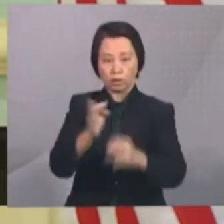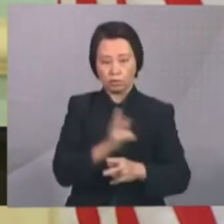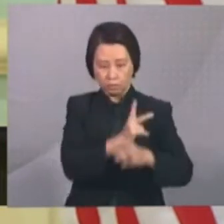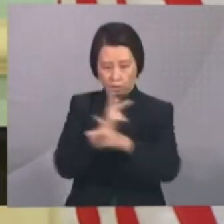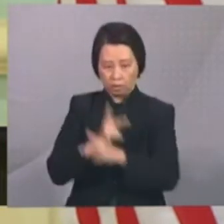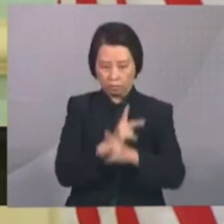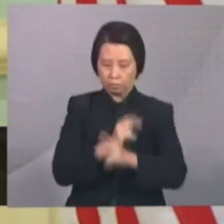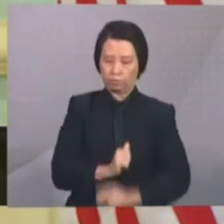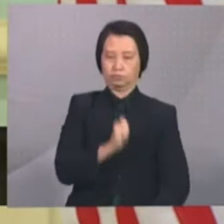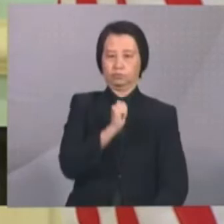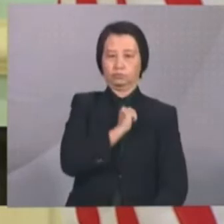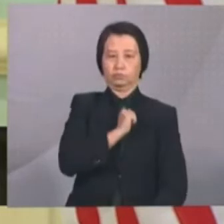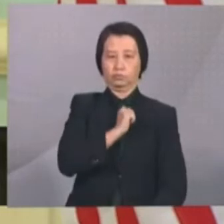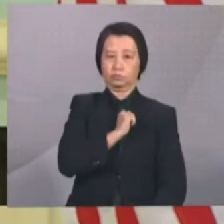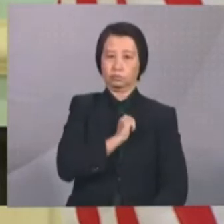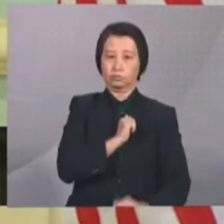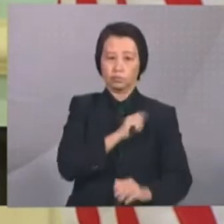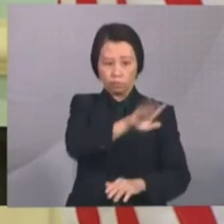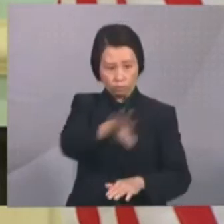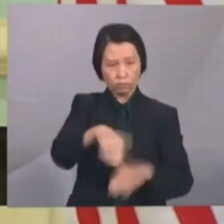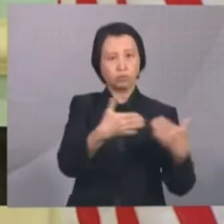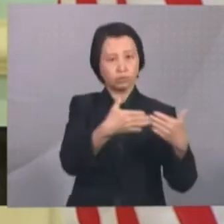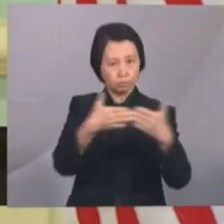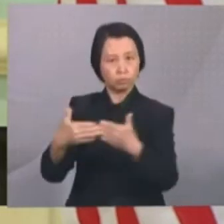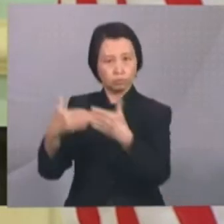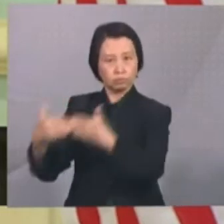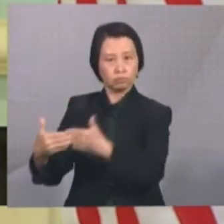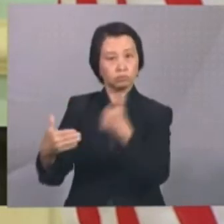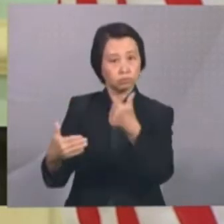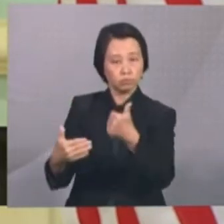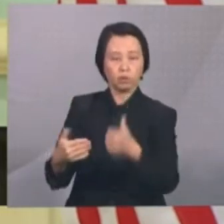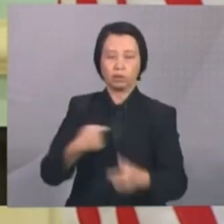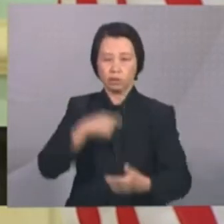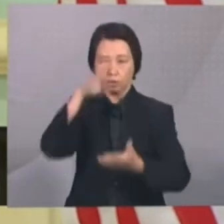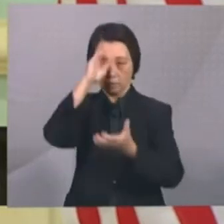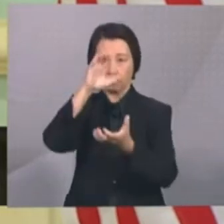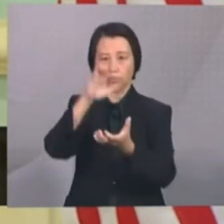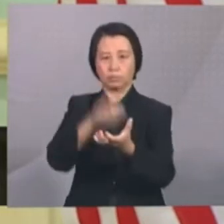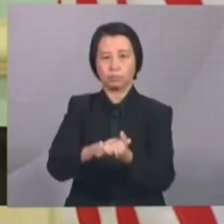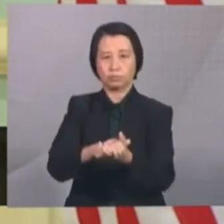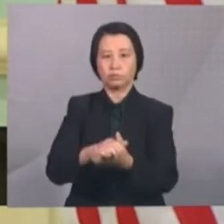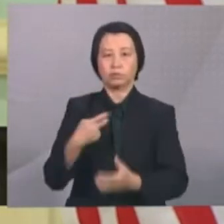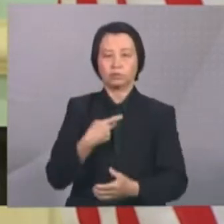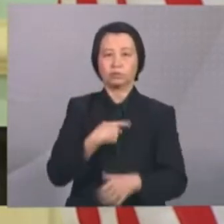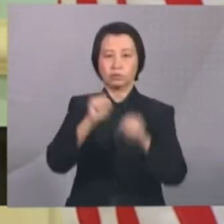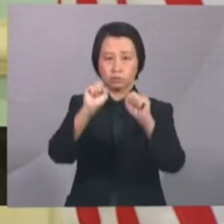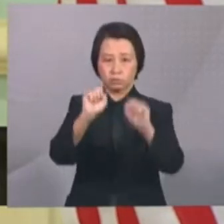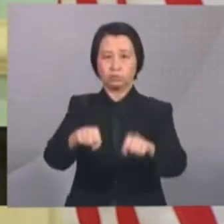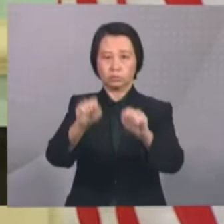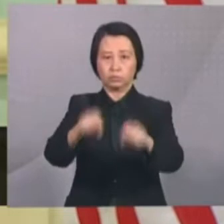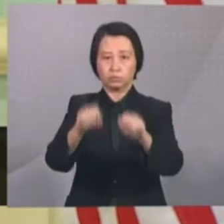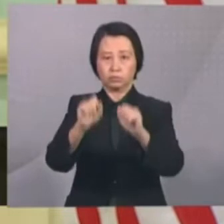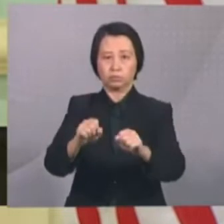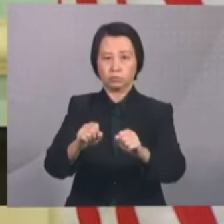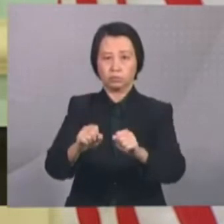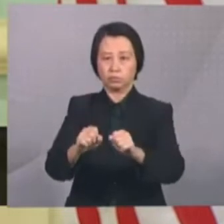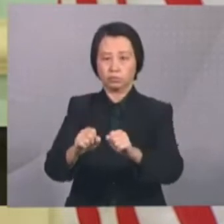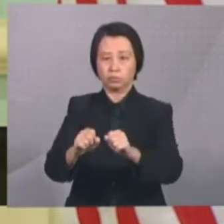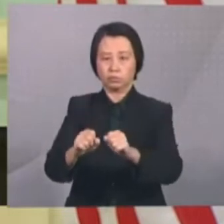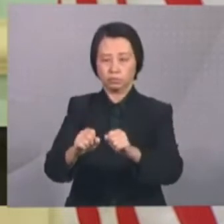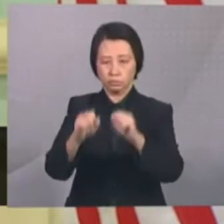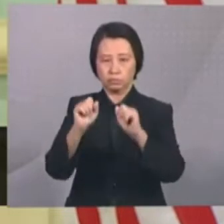pendiri ini diteruskan sayap saya kita dapat mengekang